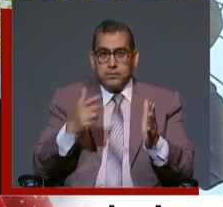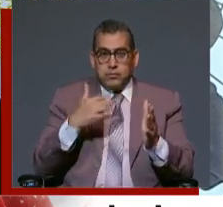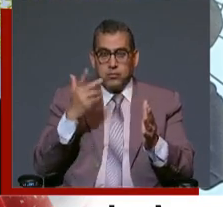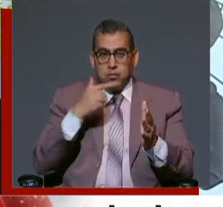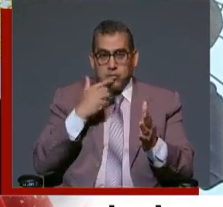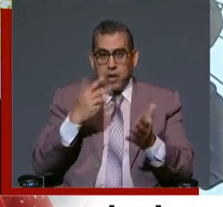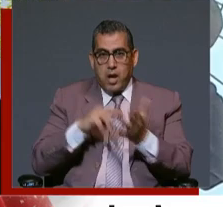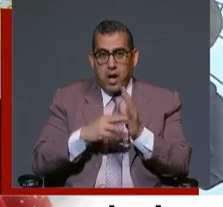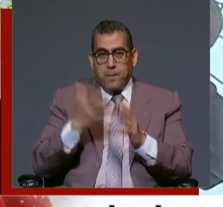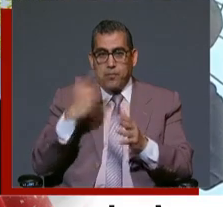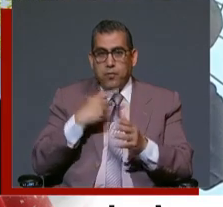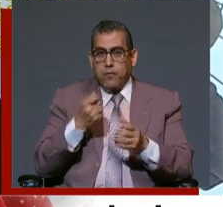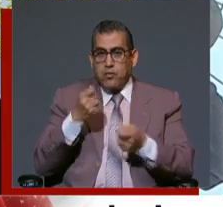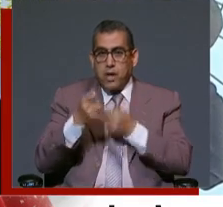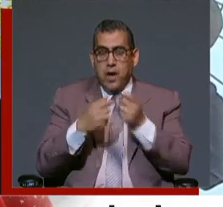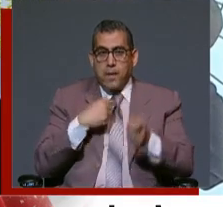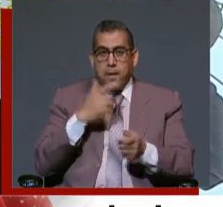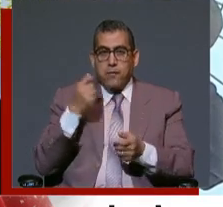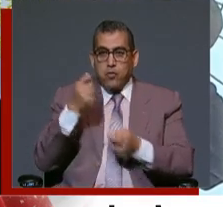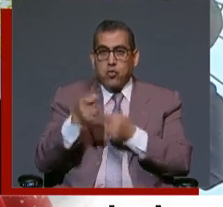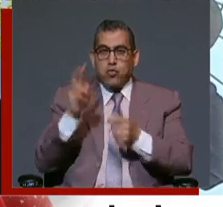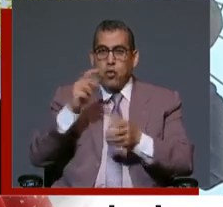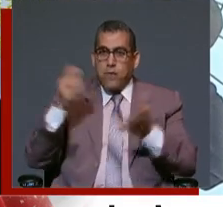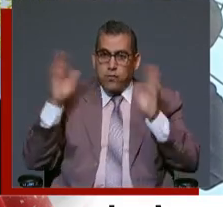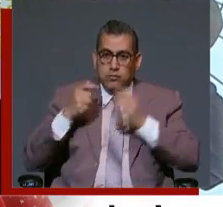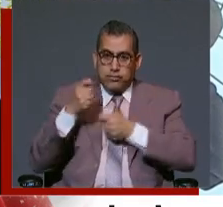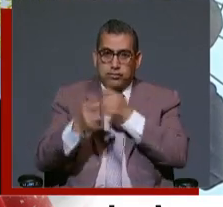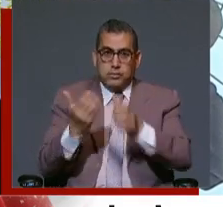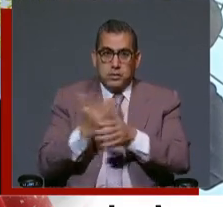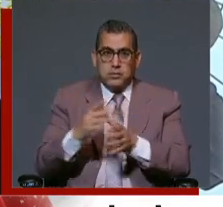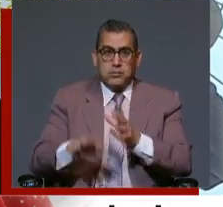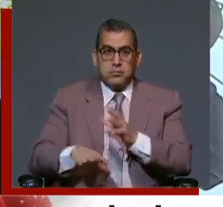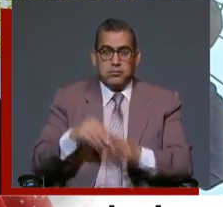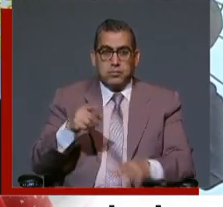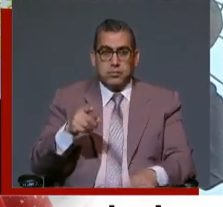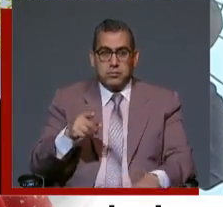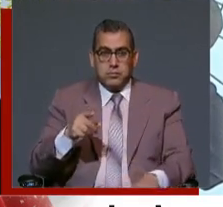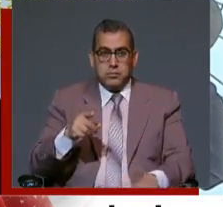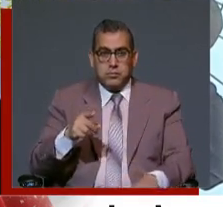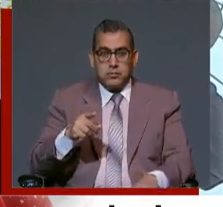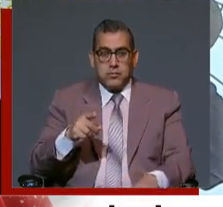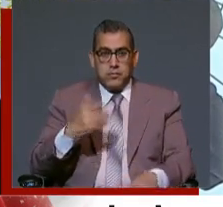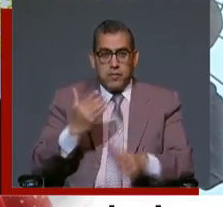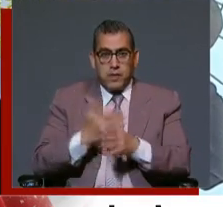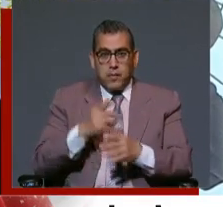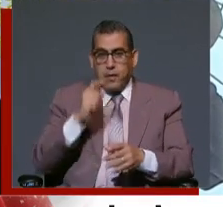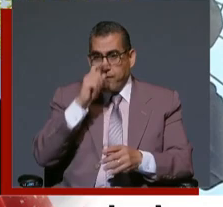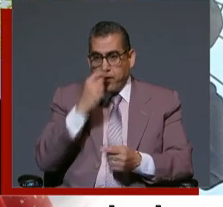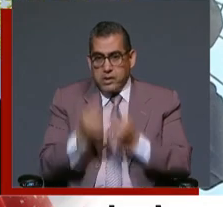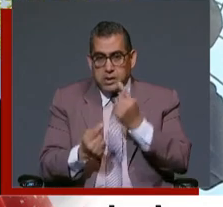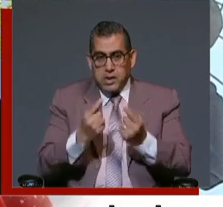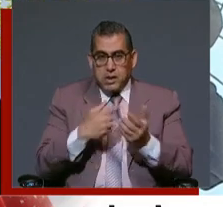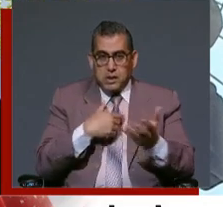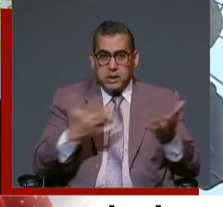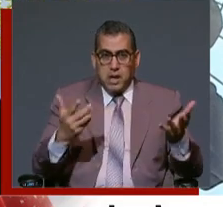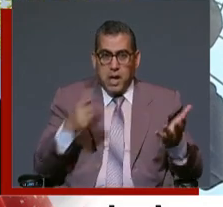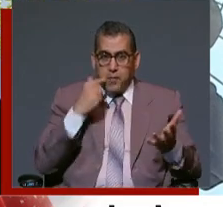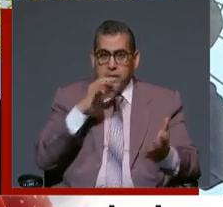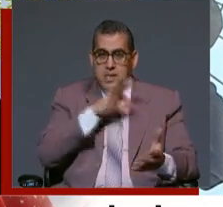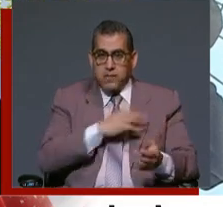14.2 مليون دولارا كدفعات تم جعل المزارعين يستفيدون منها،